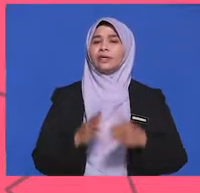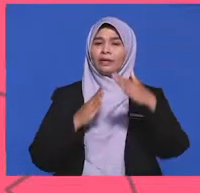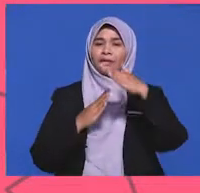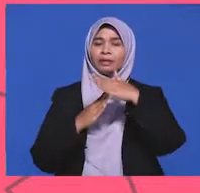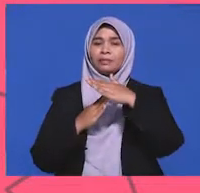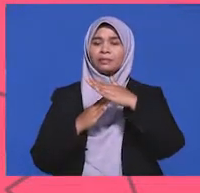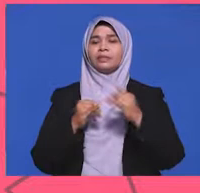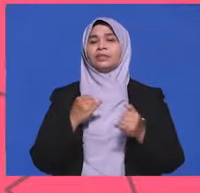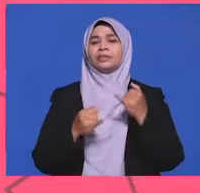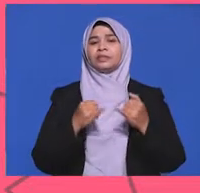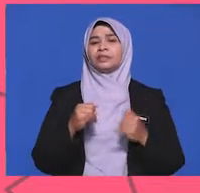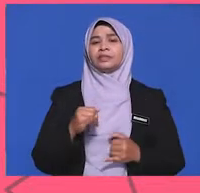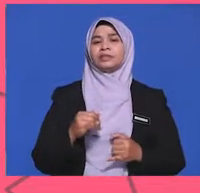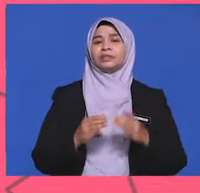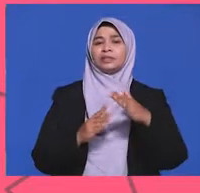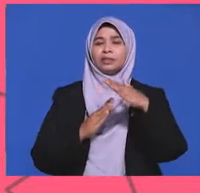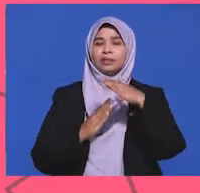jika tamat.